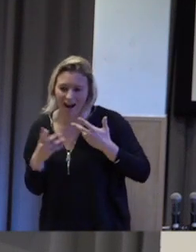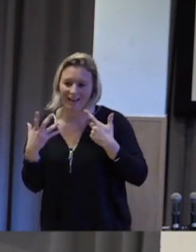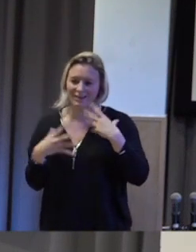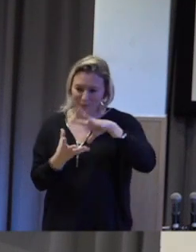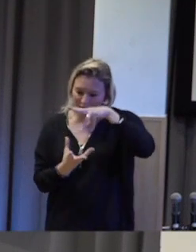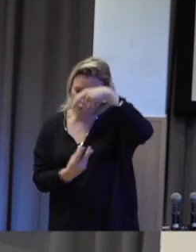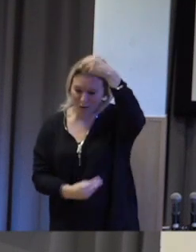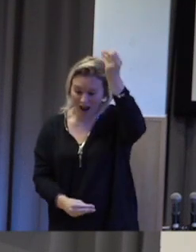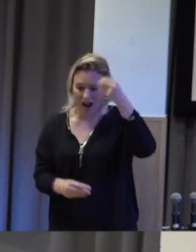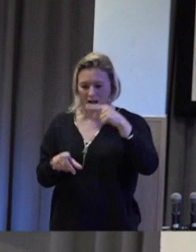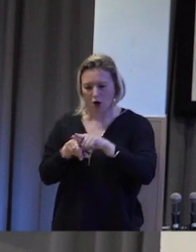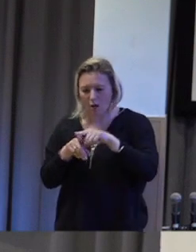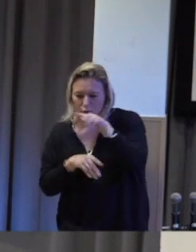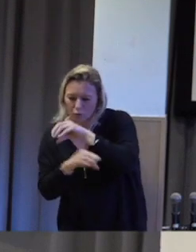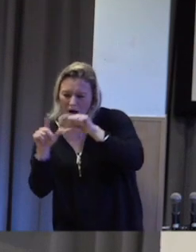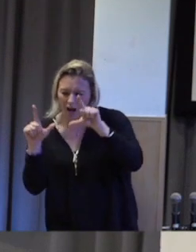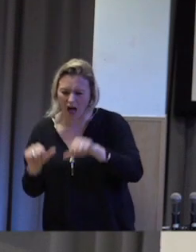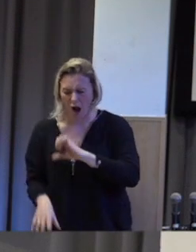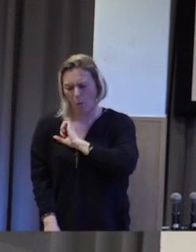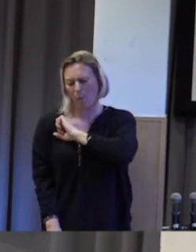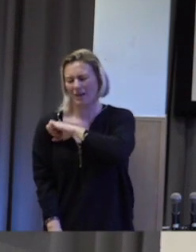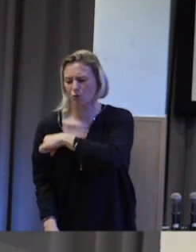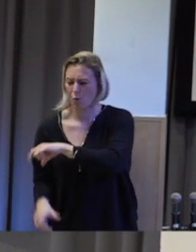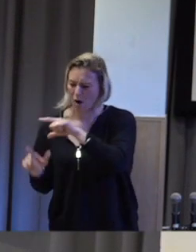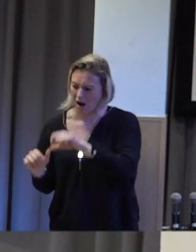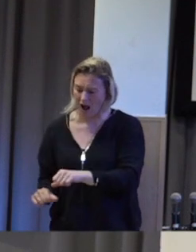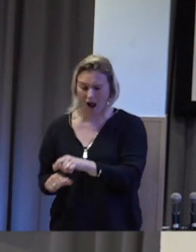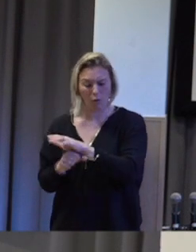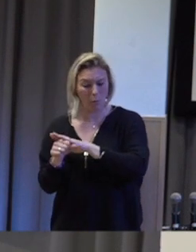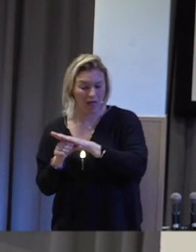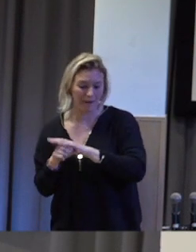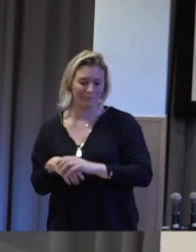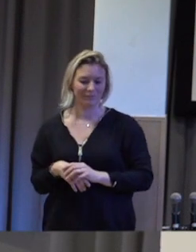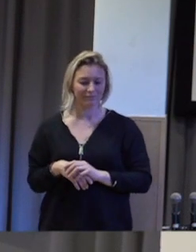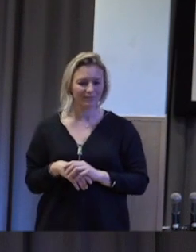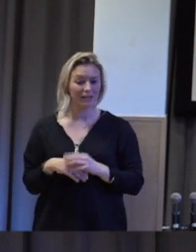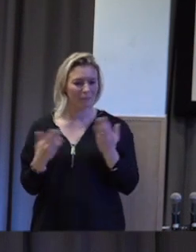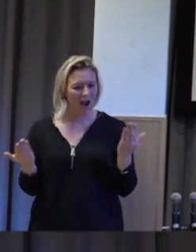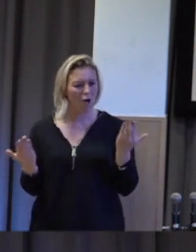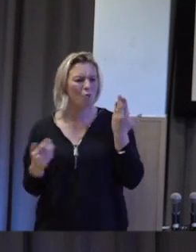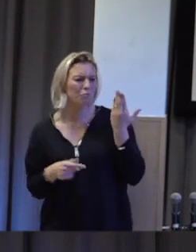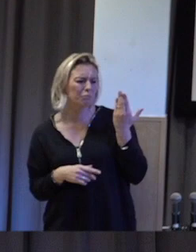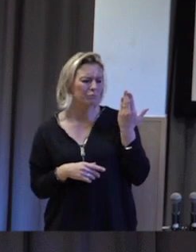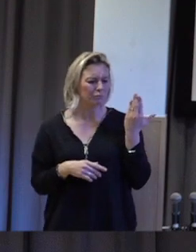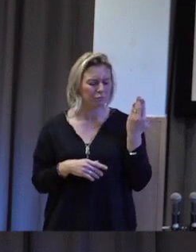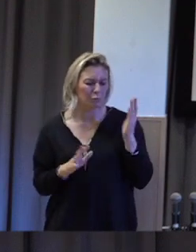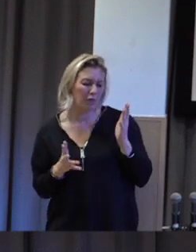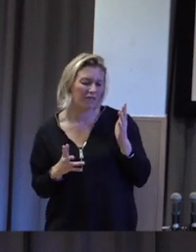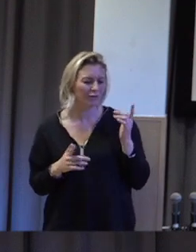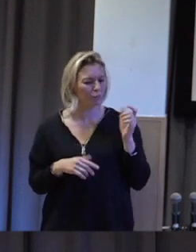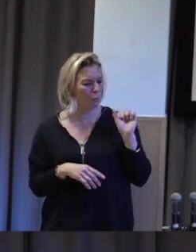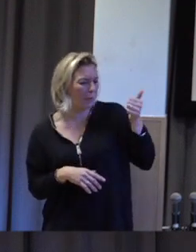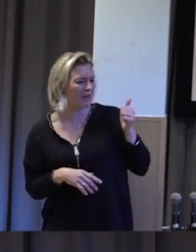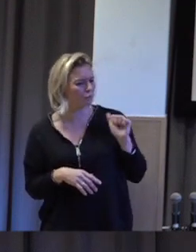douce des compassions. Par contre, nous avons du mal à nous identifier, moins et peut-être même pas du tout